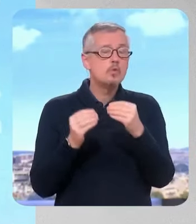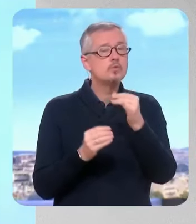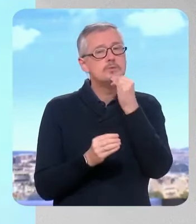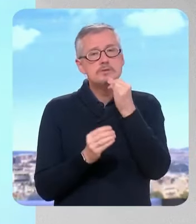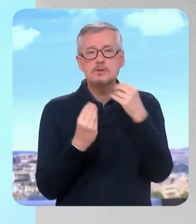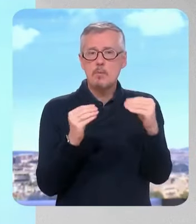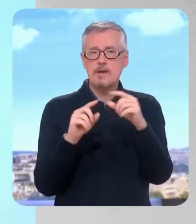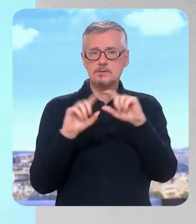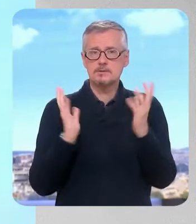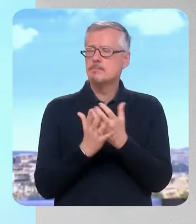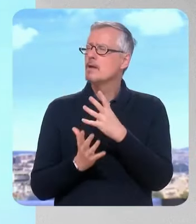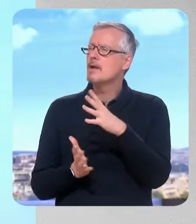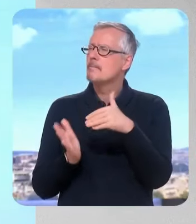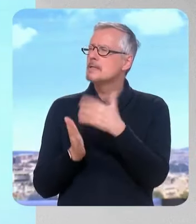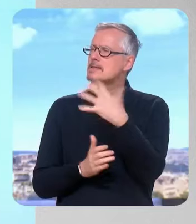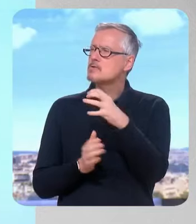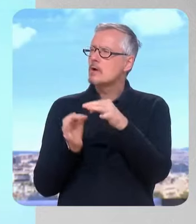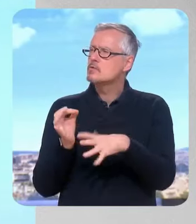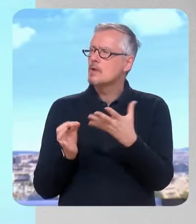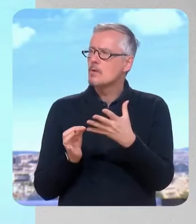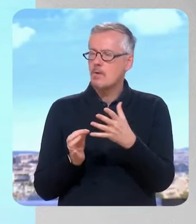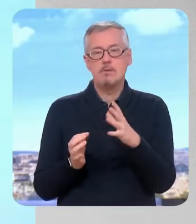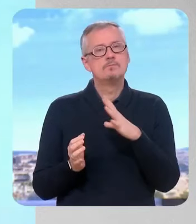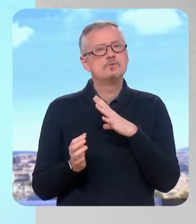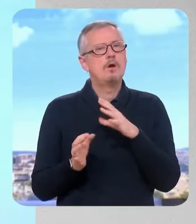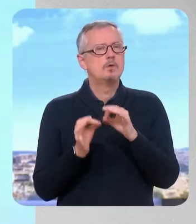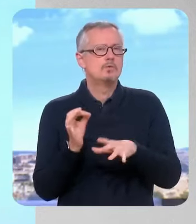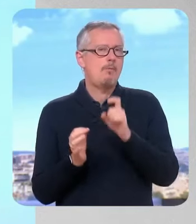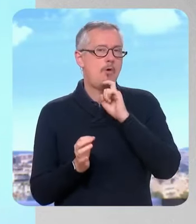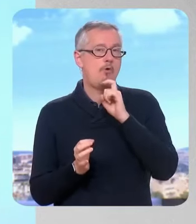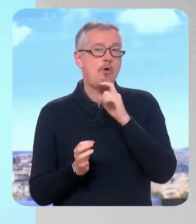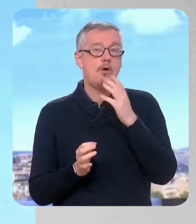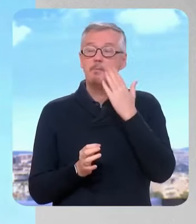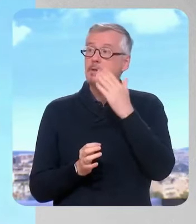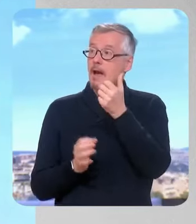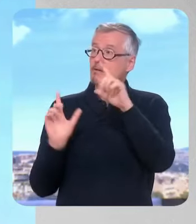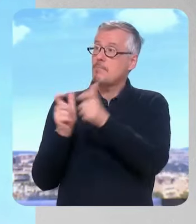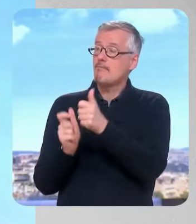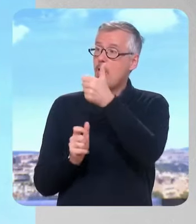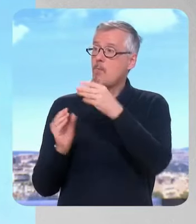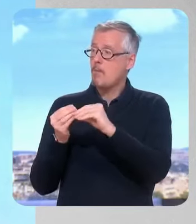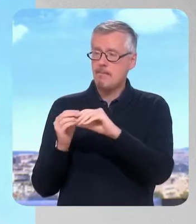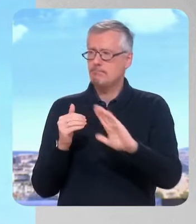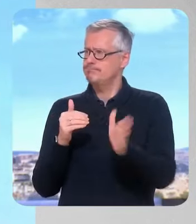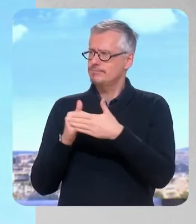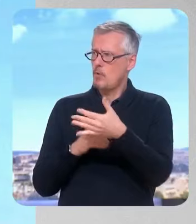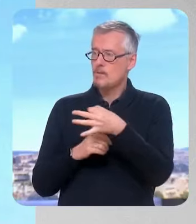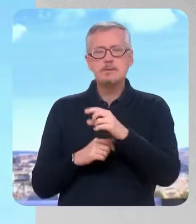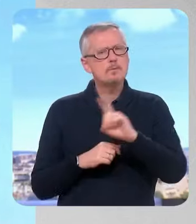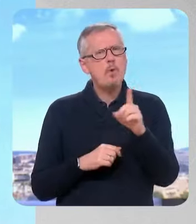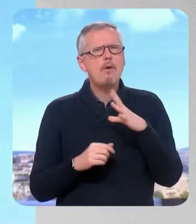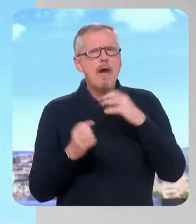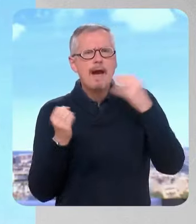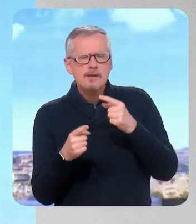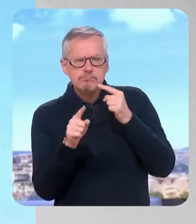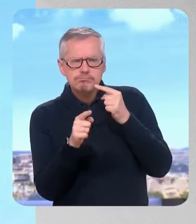sécurité. Est que vous avez déjà des résultats sur ces 1500 premiers contrôles ? J'imagine que vous serez extrêmement stricts, le moindre problème, vous fermez le restaurant ? Non, ce n pas le même problème. Parfois, il y a quelques anomalies. Et c'est